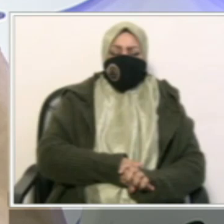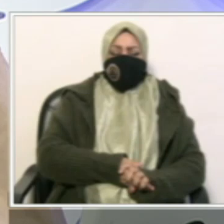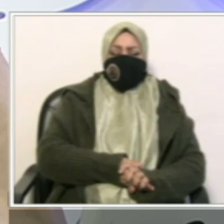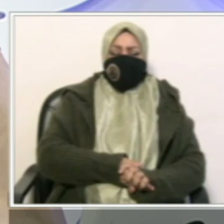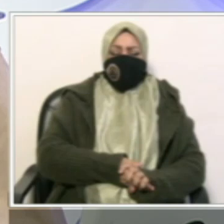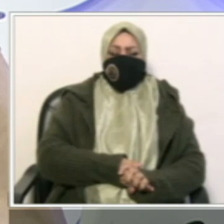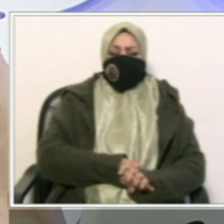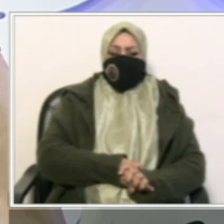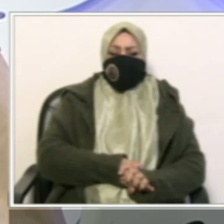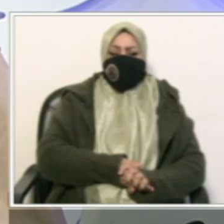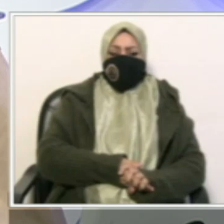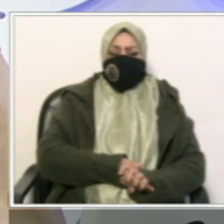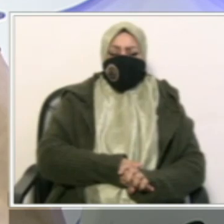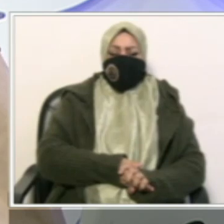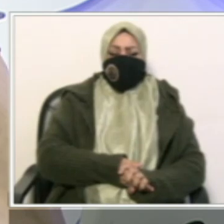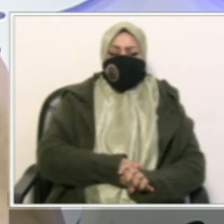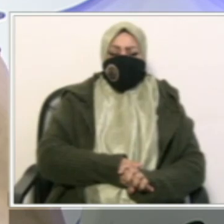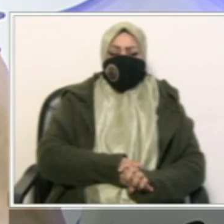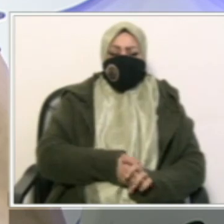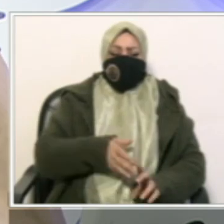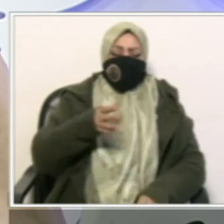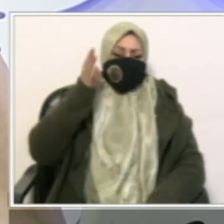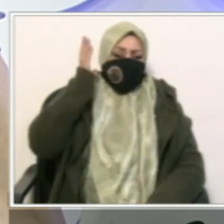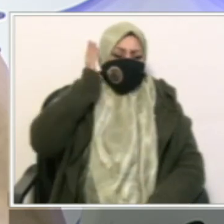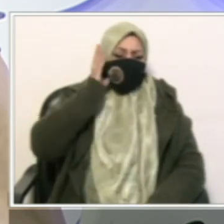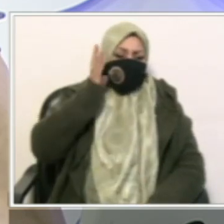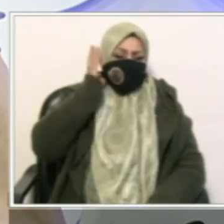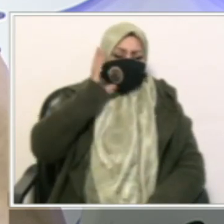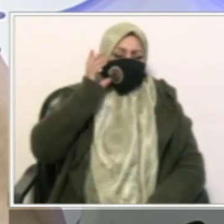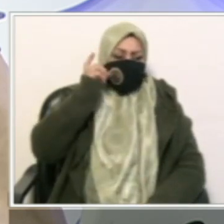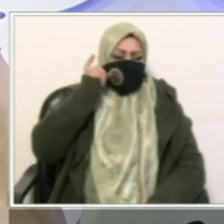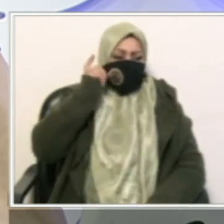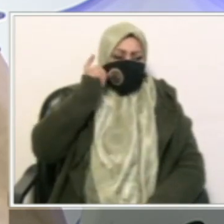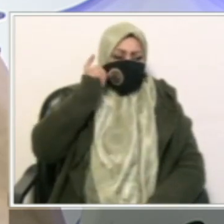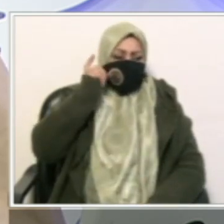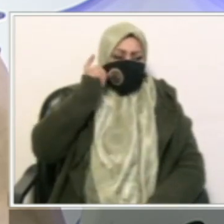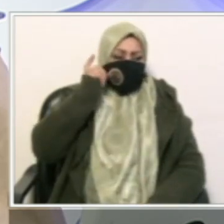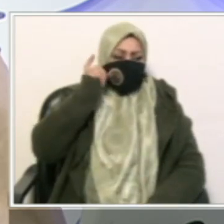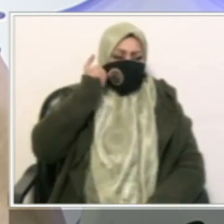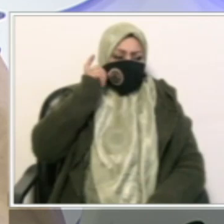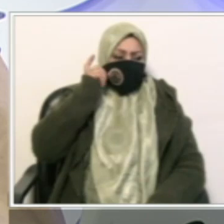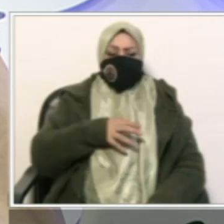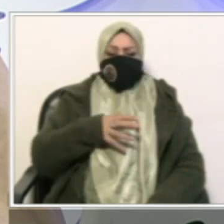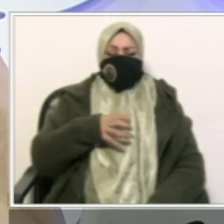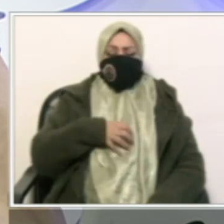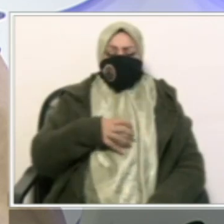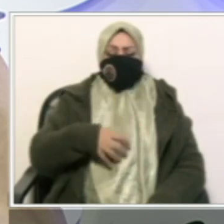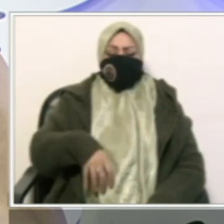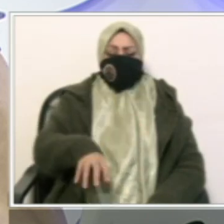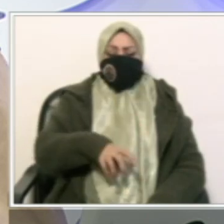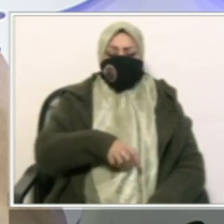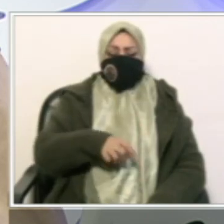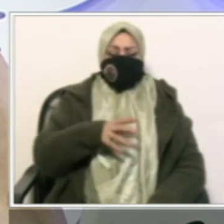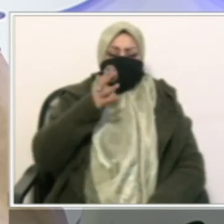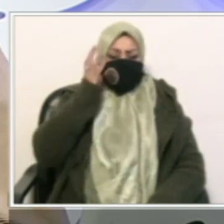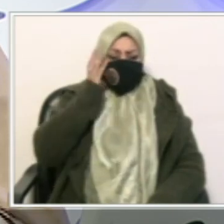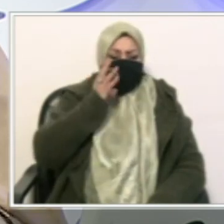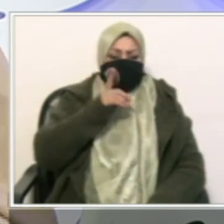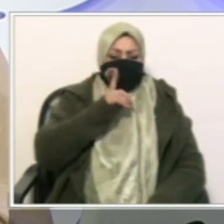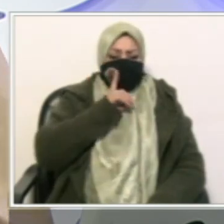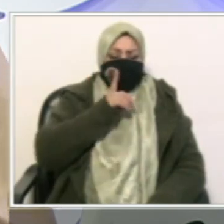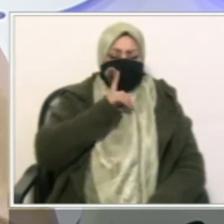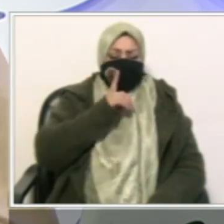أو يسمعها وهي تتألم في الصلاة فيقطع صلاته. نقول للأخ إبراهيم أولاً ما